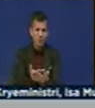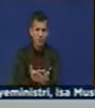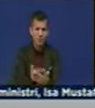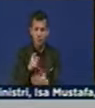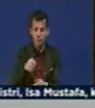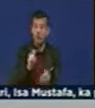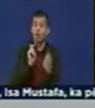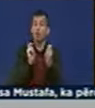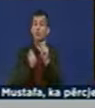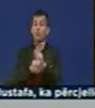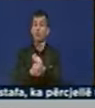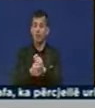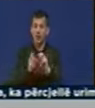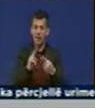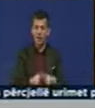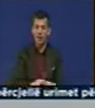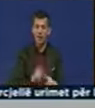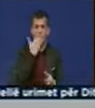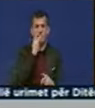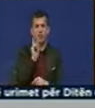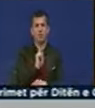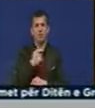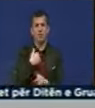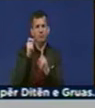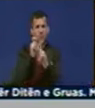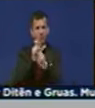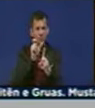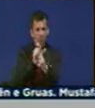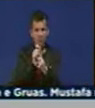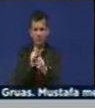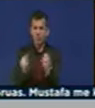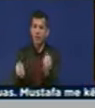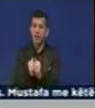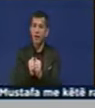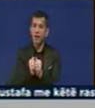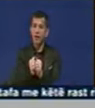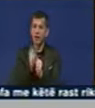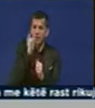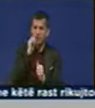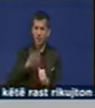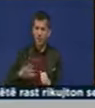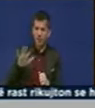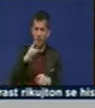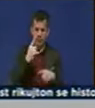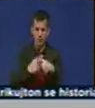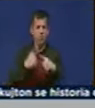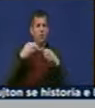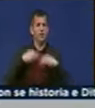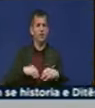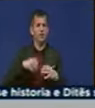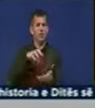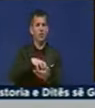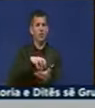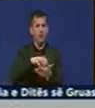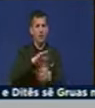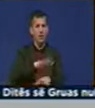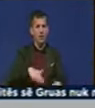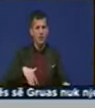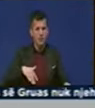ndryshimet tona të mos ngelin në letër, po lobojmë me kolegët tanë burra, kryetarë të grupeve parlamentare